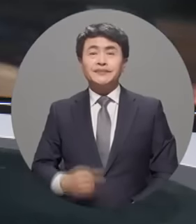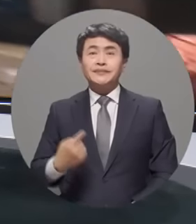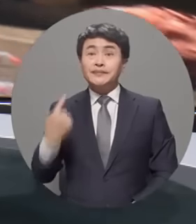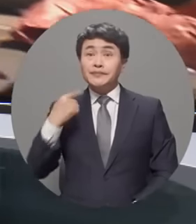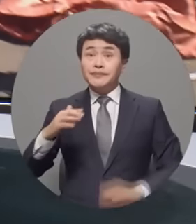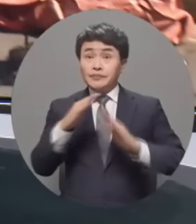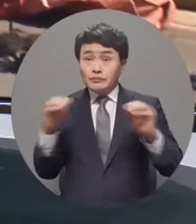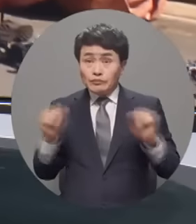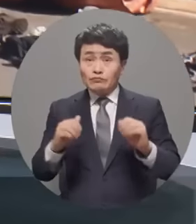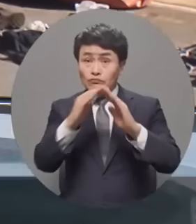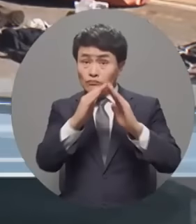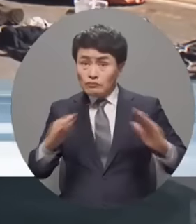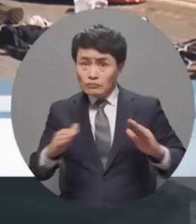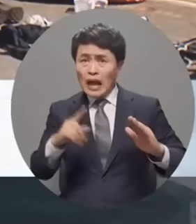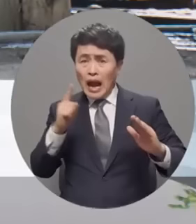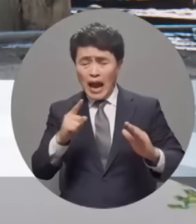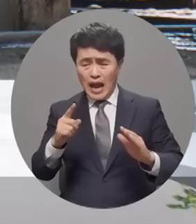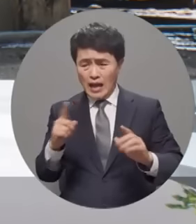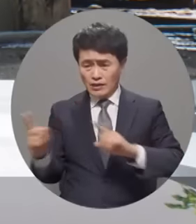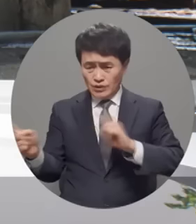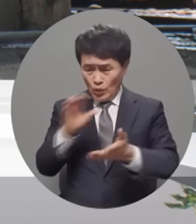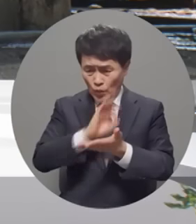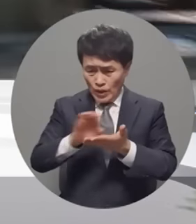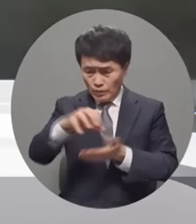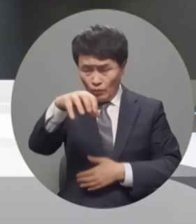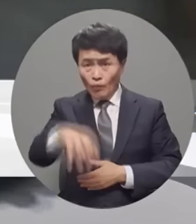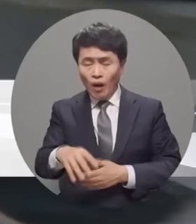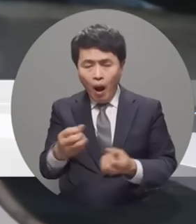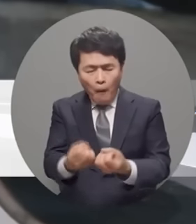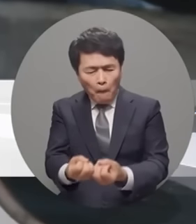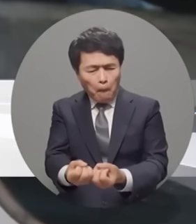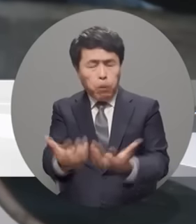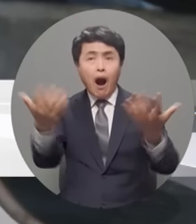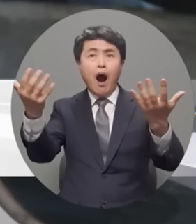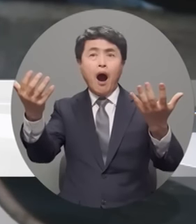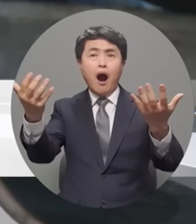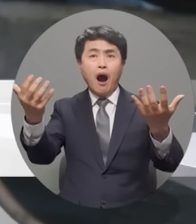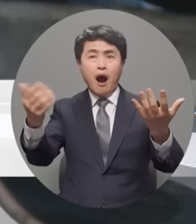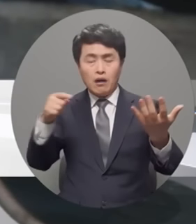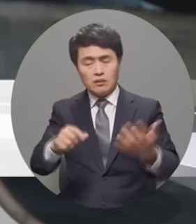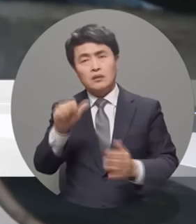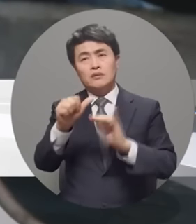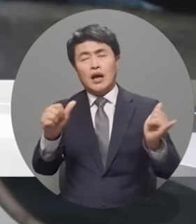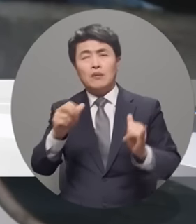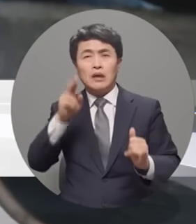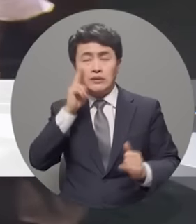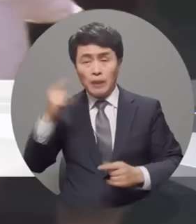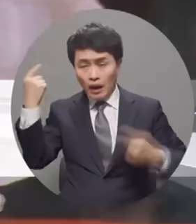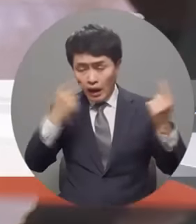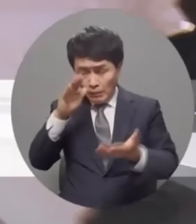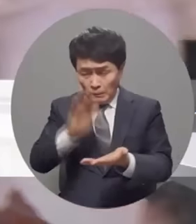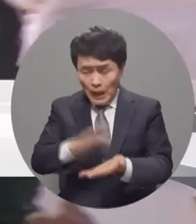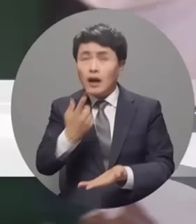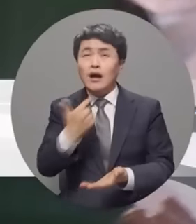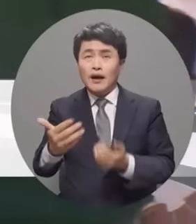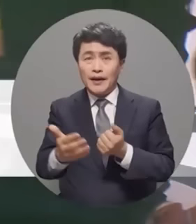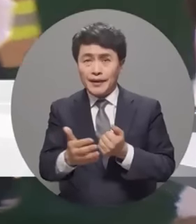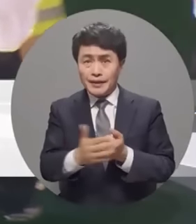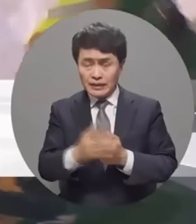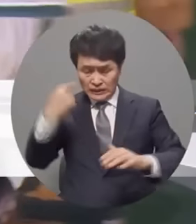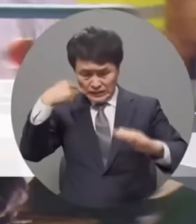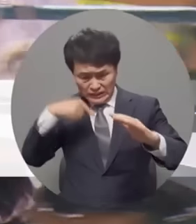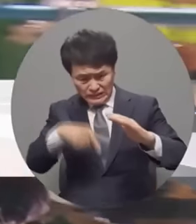어제 전북 전주에 있는 한 재활용 처리시설에서 폭발 사고가 발생하면서 5명이 중증 화상을 입었습니다.